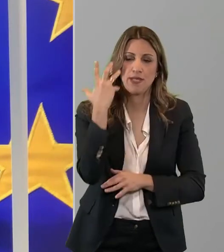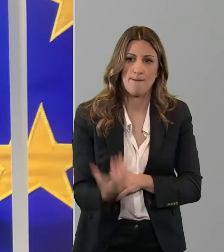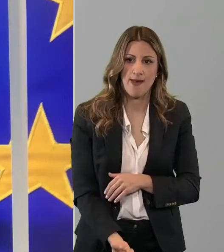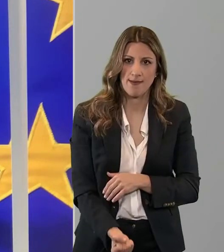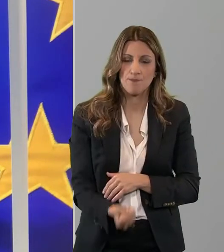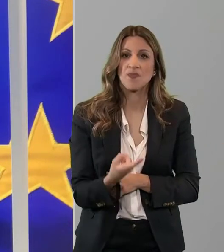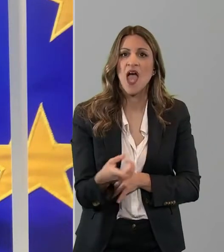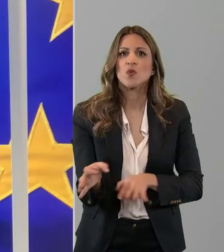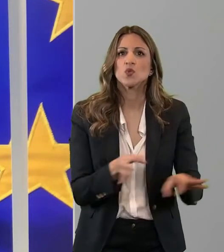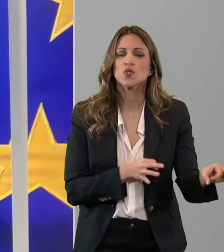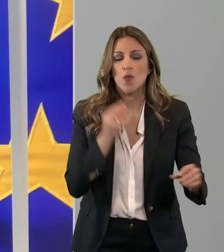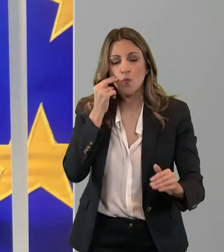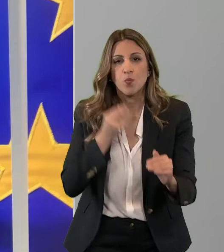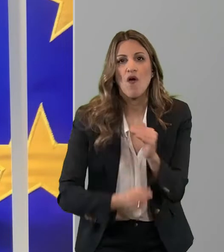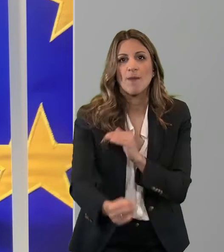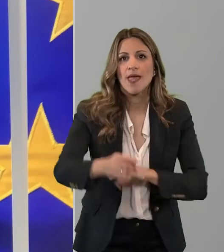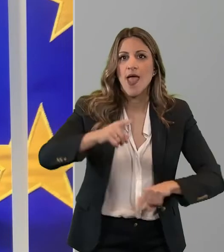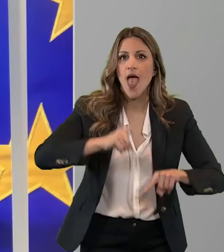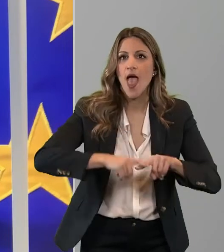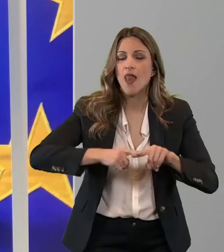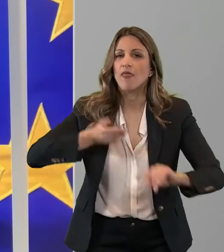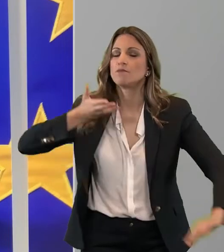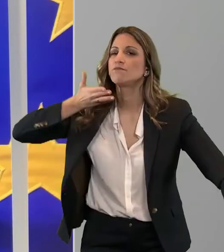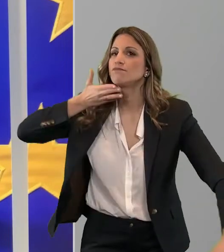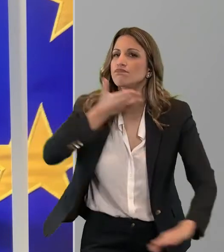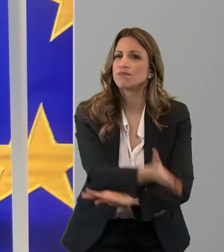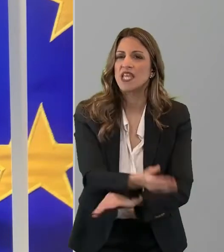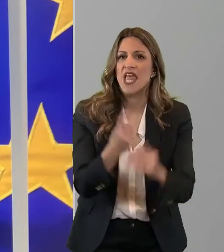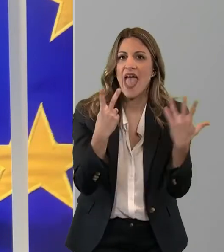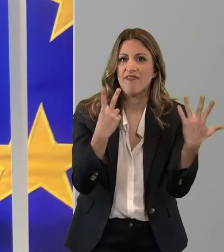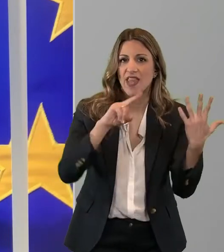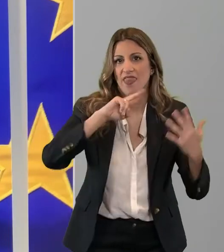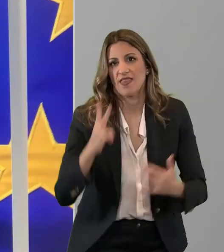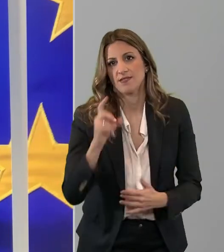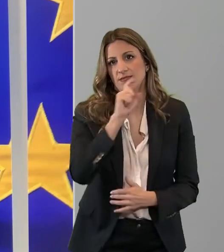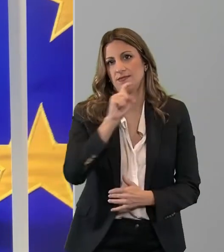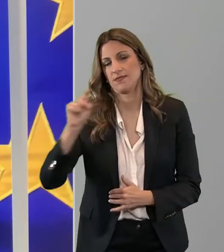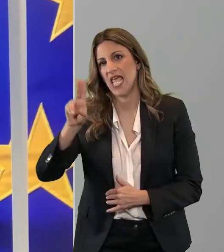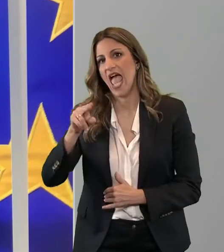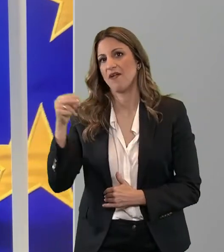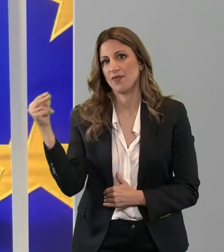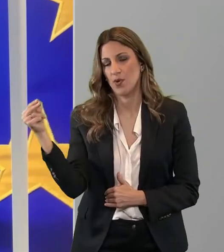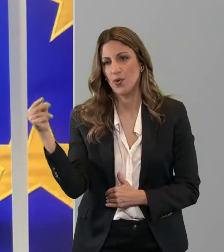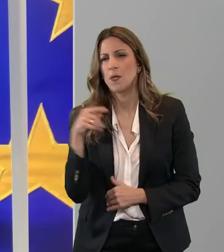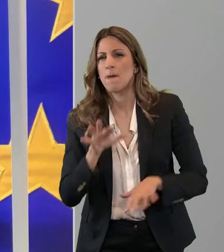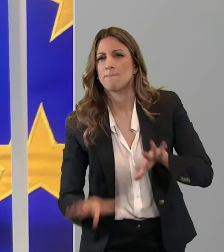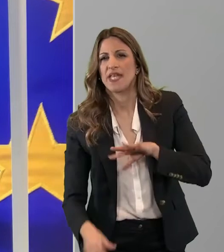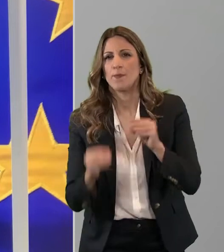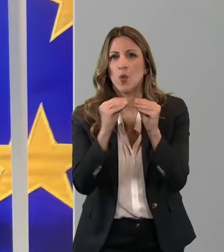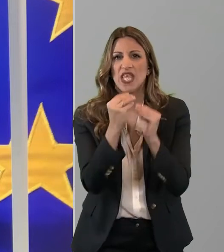ανθεκτικότητας, προβλέπει ότι η Ελλάδα θα δαπανήσει σχεδόν 7 δισεκατομμύρια ευρώ, περίπου